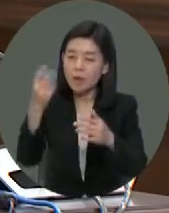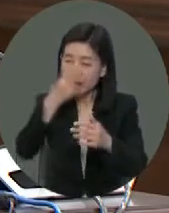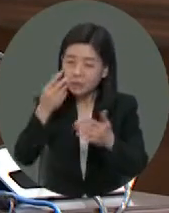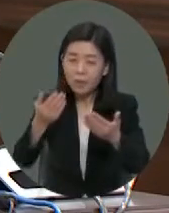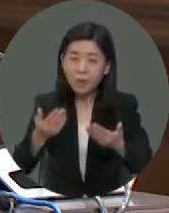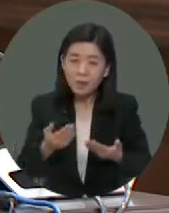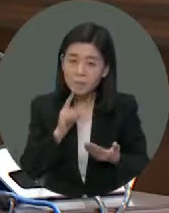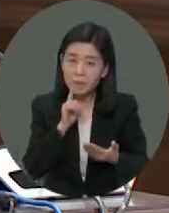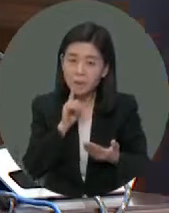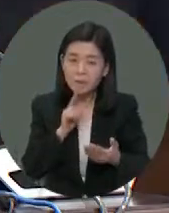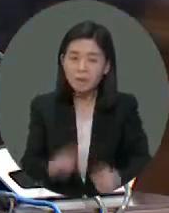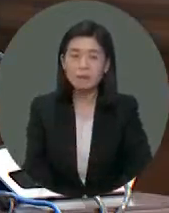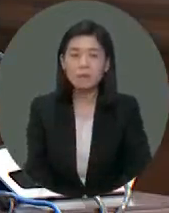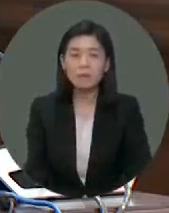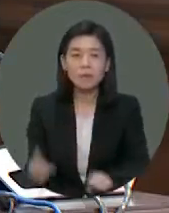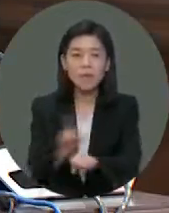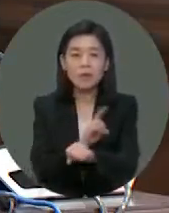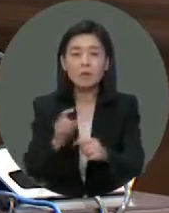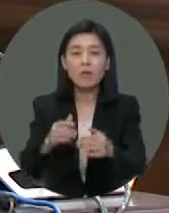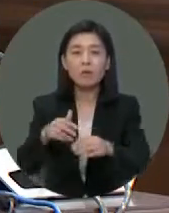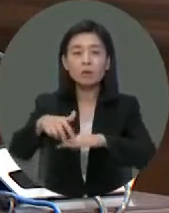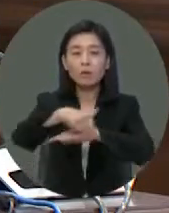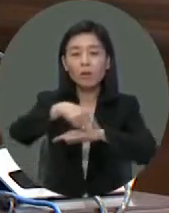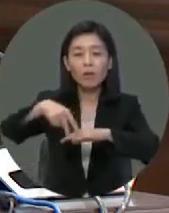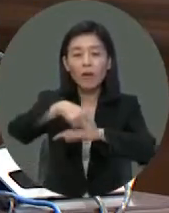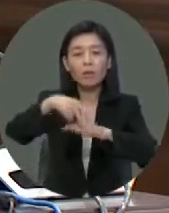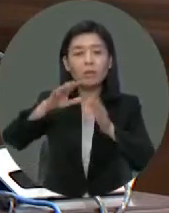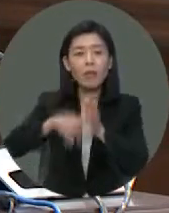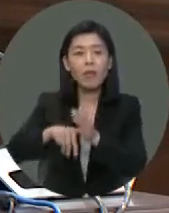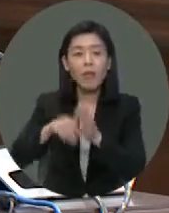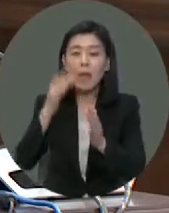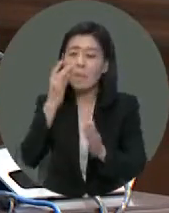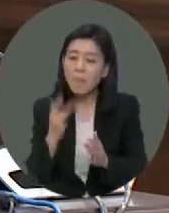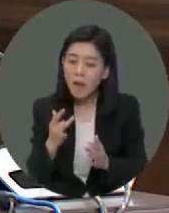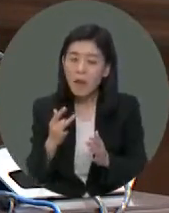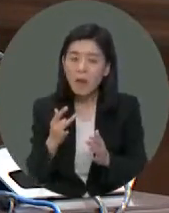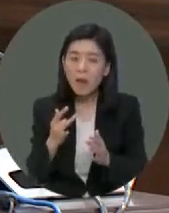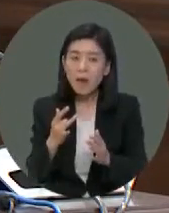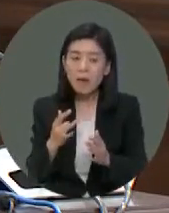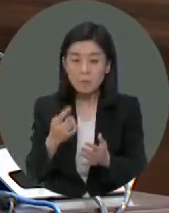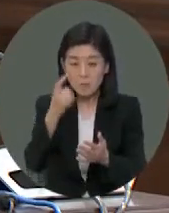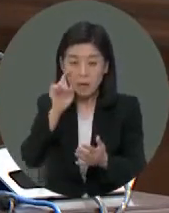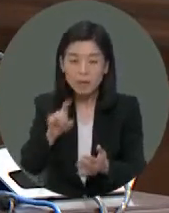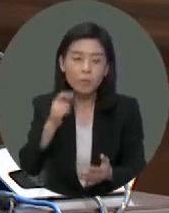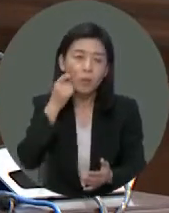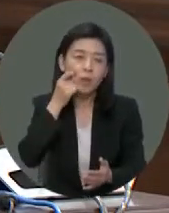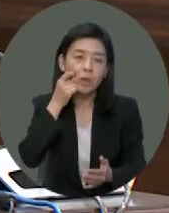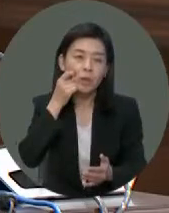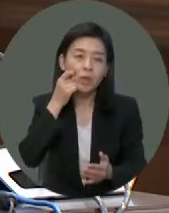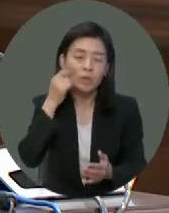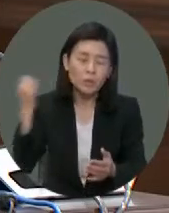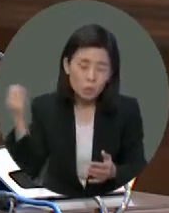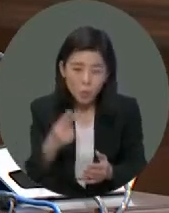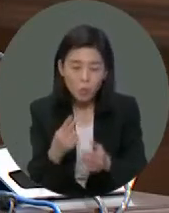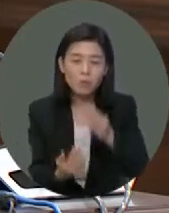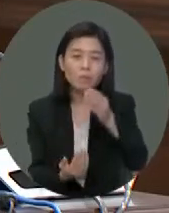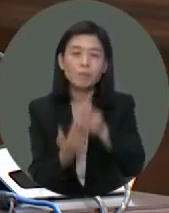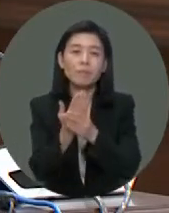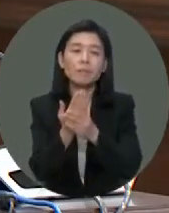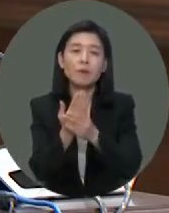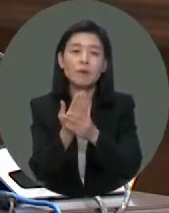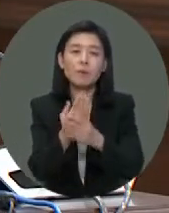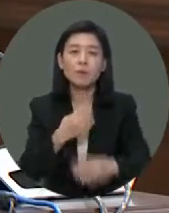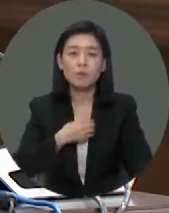누락되면 사각지대가 발생하고요이를 이용해서 또 비사고가 발생할 수 있어요 여기에 대한 그 대책